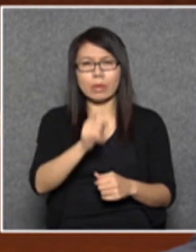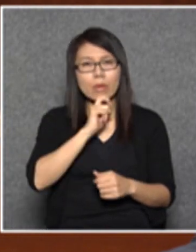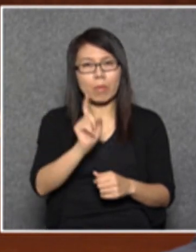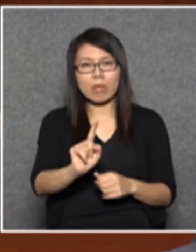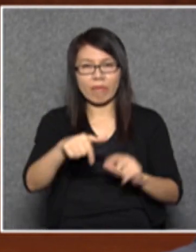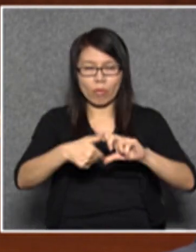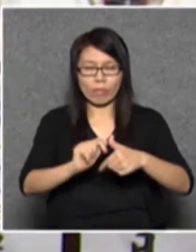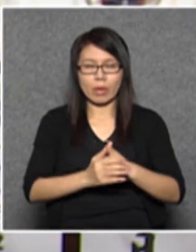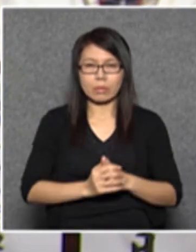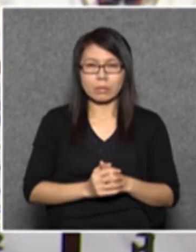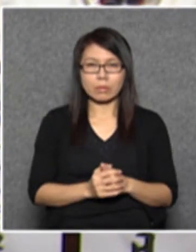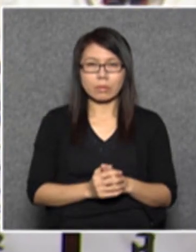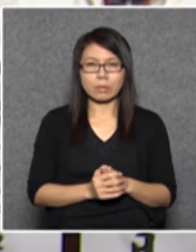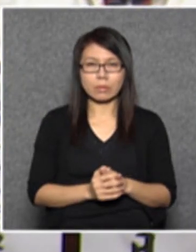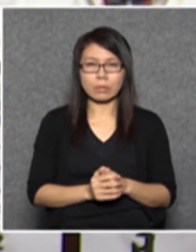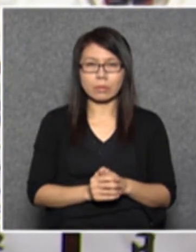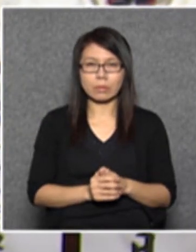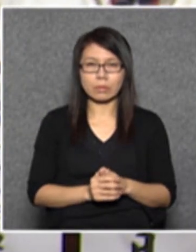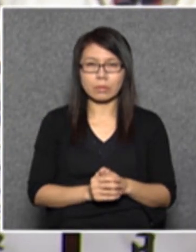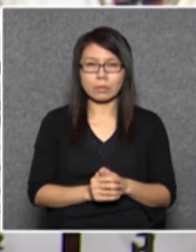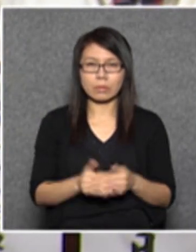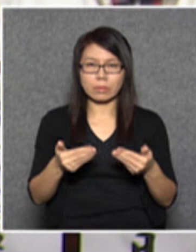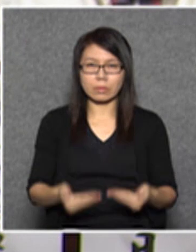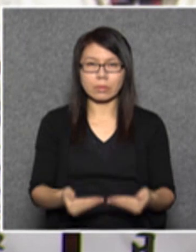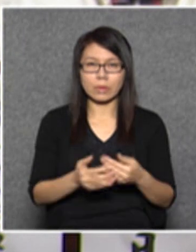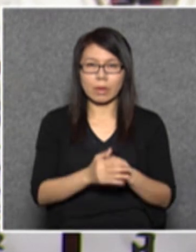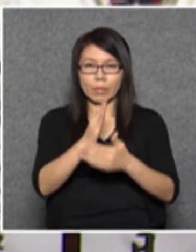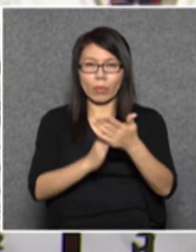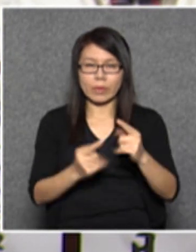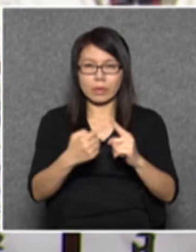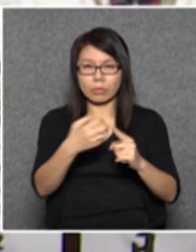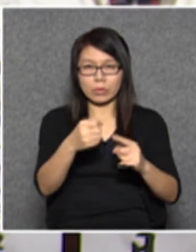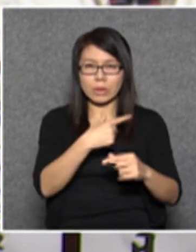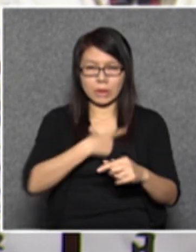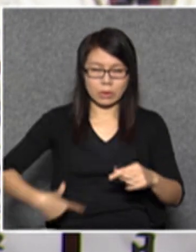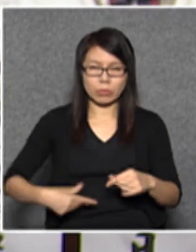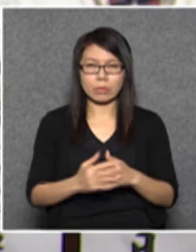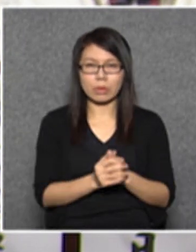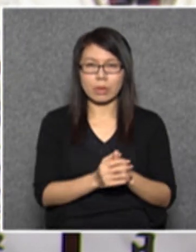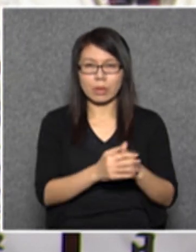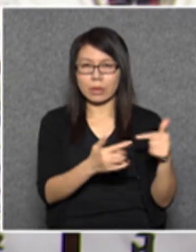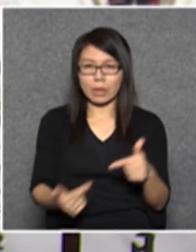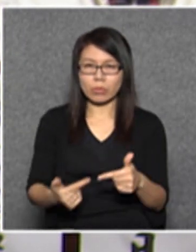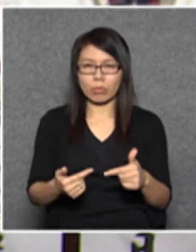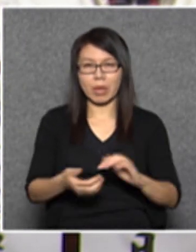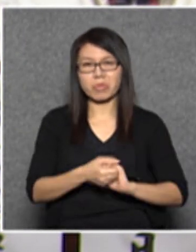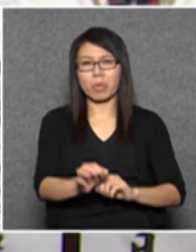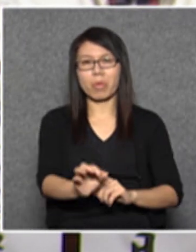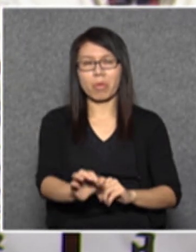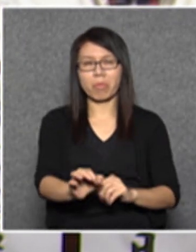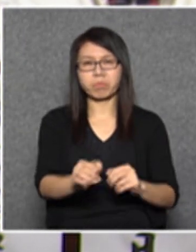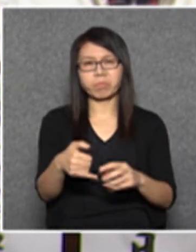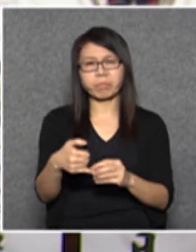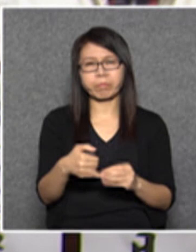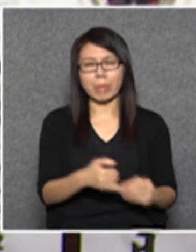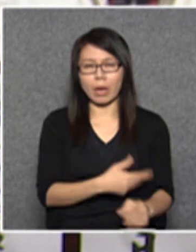法？喺而家部分泛民議員繼續不合作拉布嘅情況之下，你點樣推